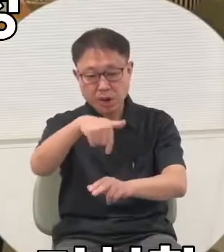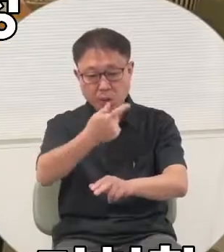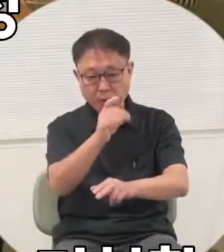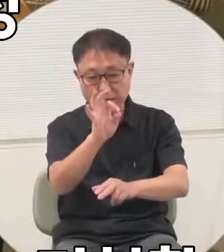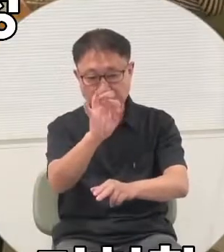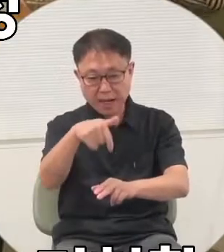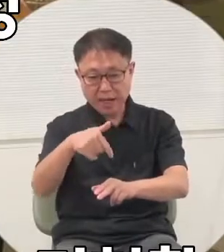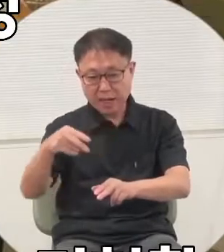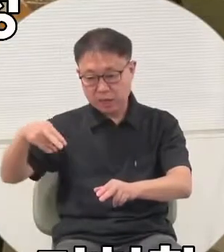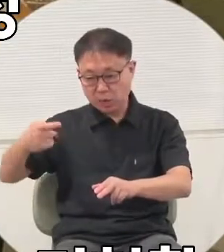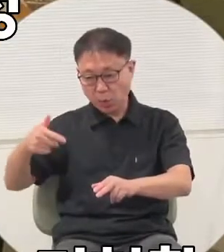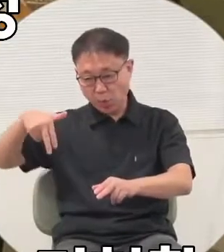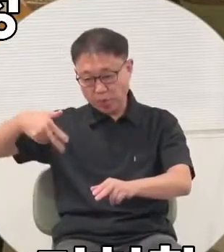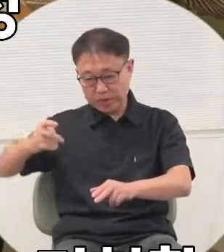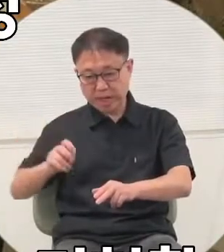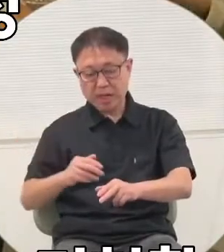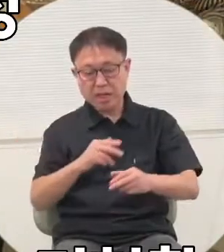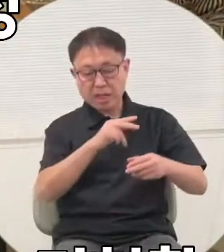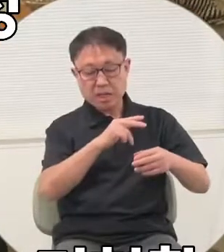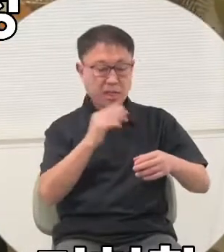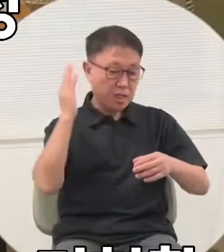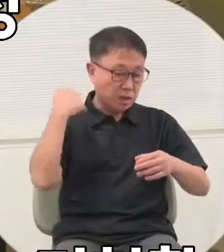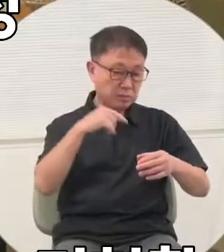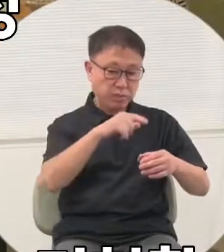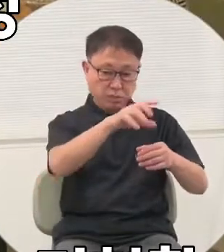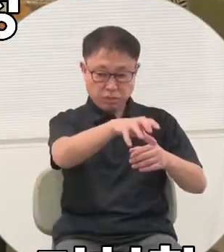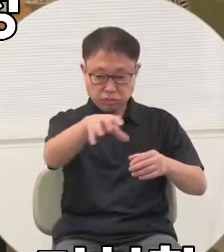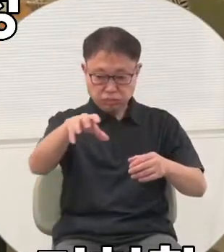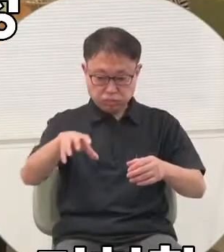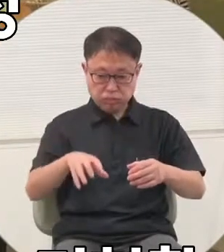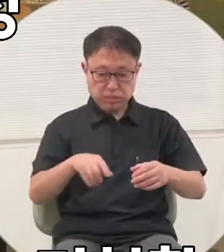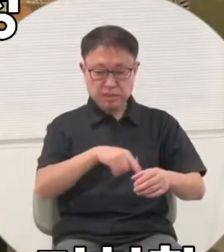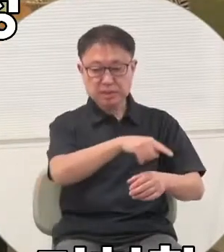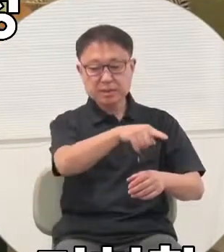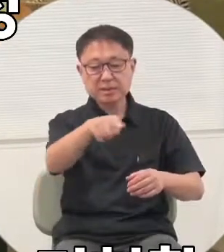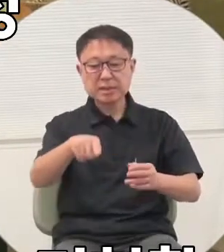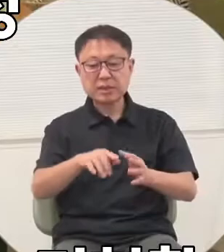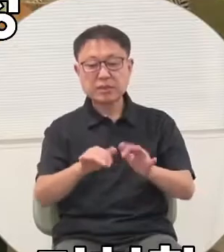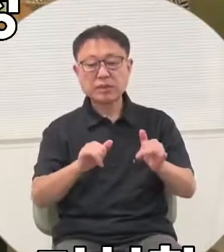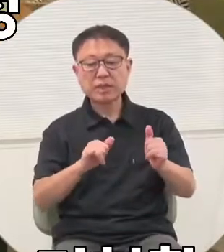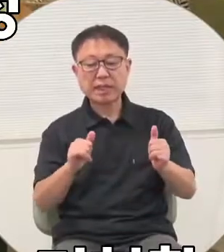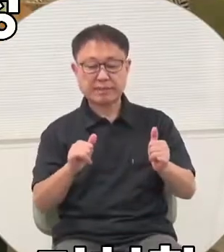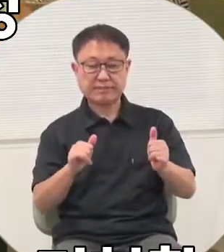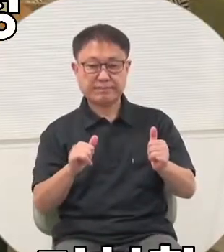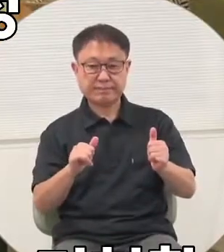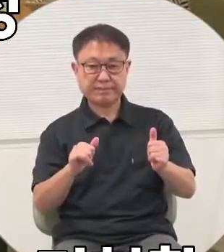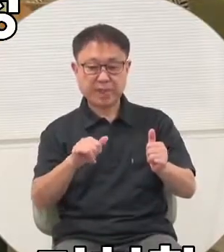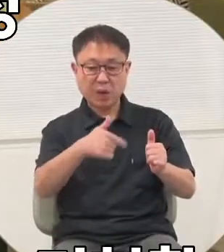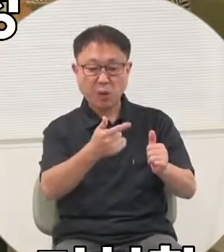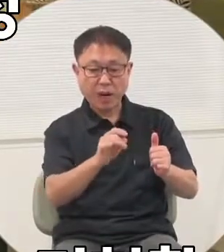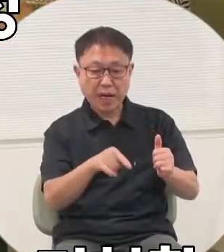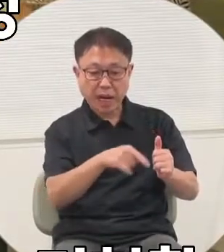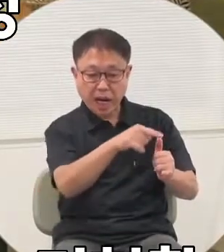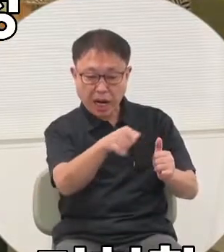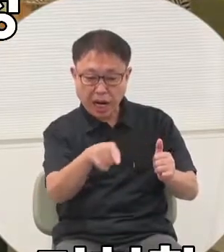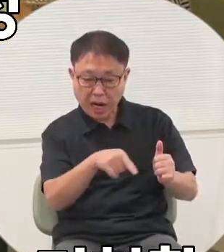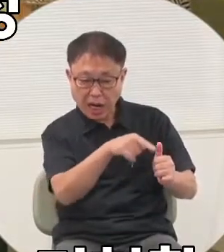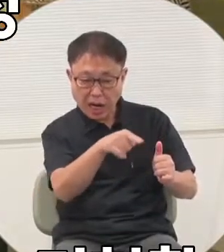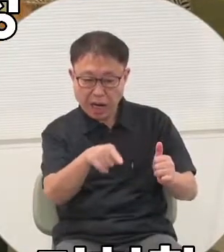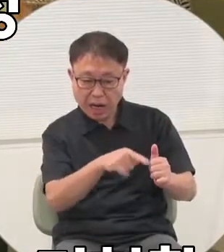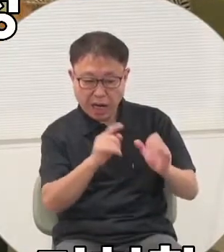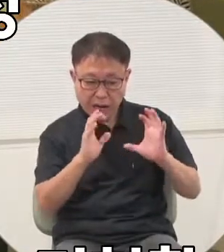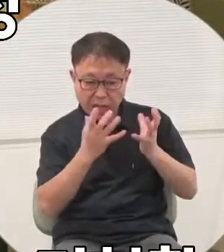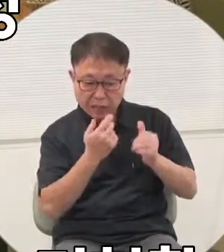동작구도 있고 영등포구도 있거든요. 그래서 네. 그 두 구에서 활동하는 분들이 관악에 제안을 하신 거예요. 우리